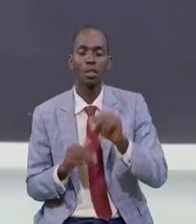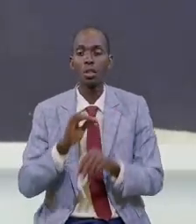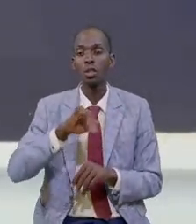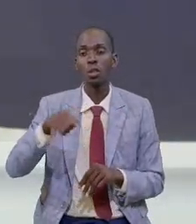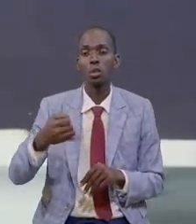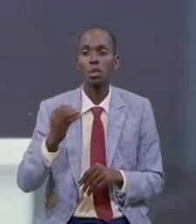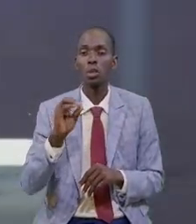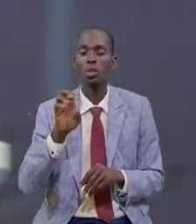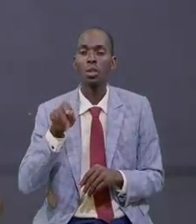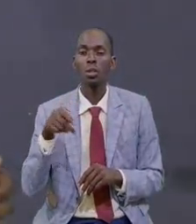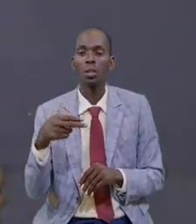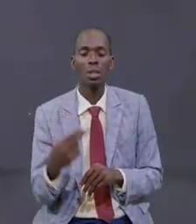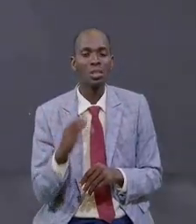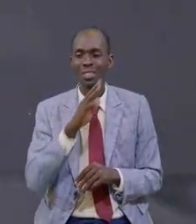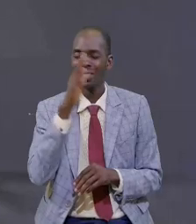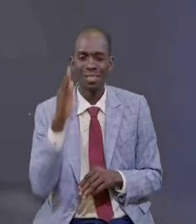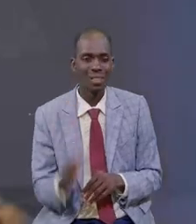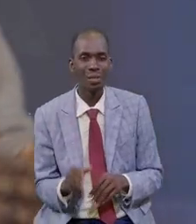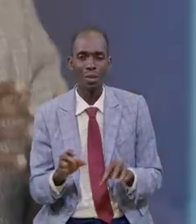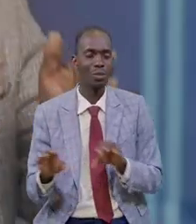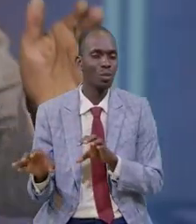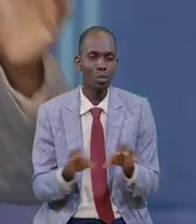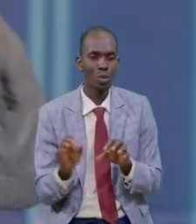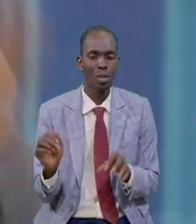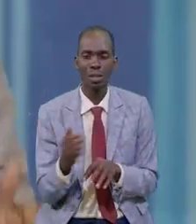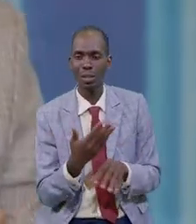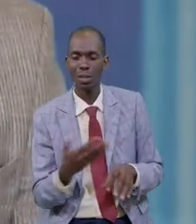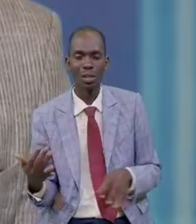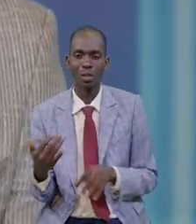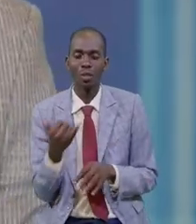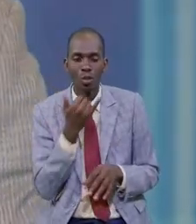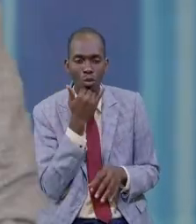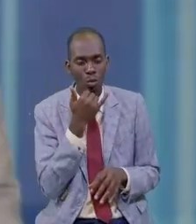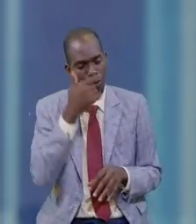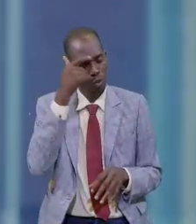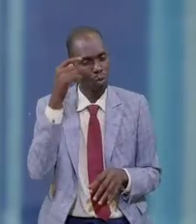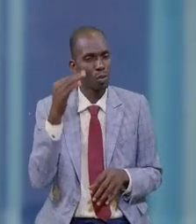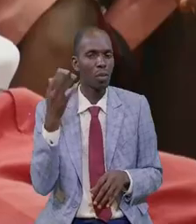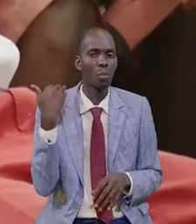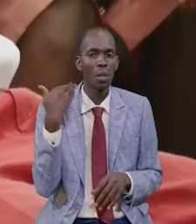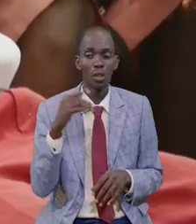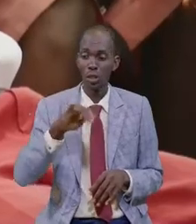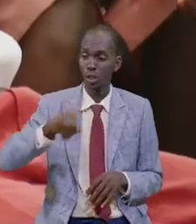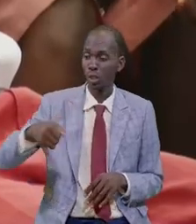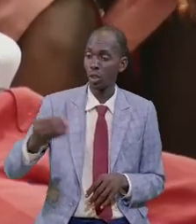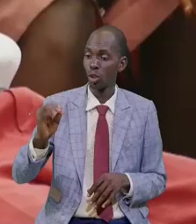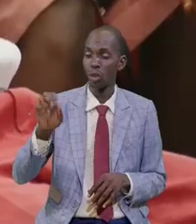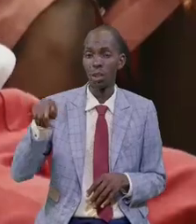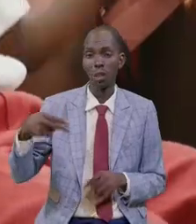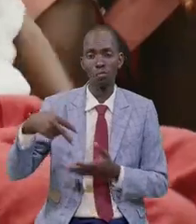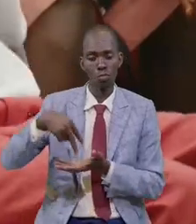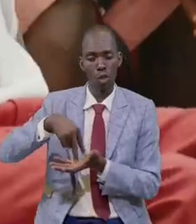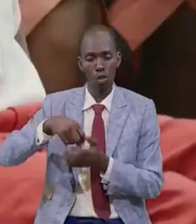pont les commentaires cont il regardaient plus ça il a tenu et tu vas